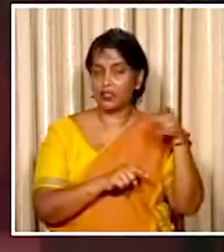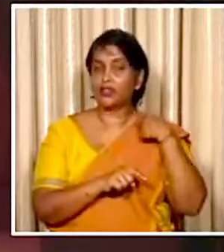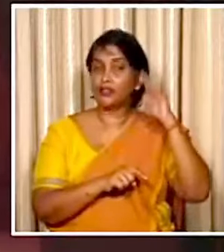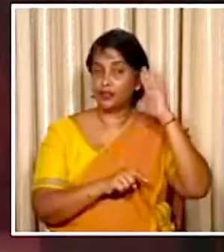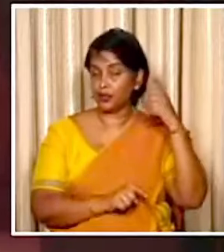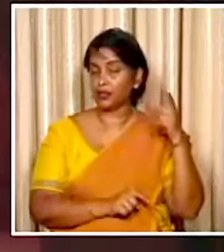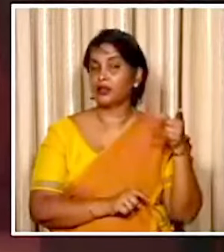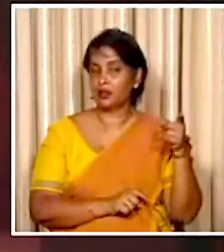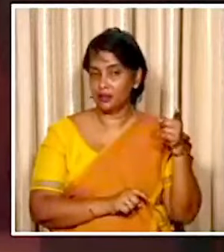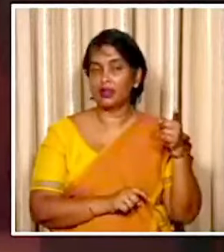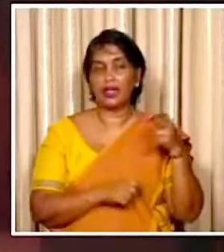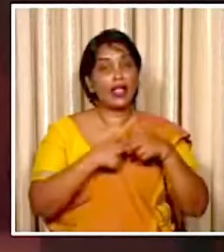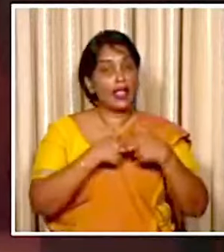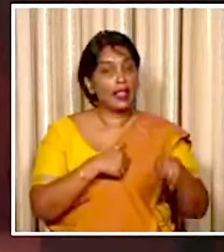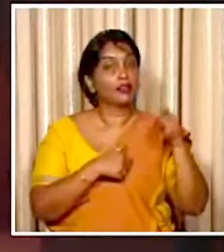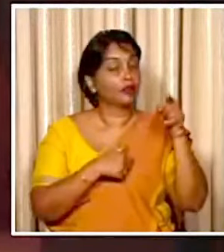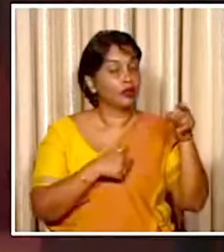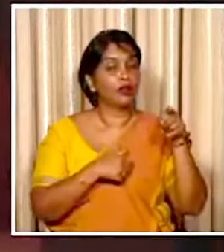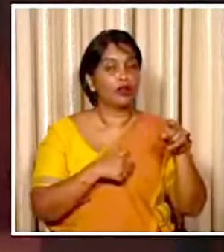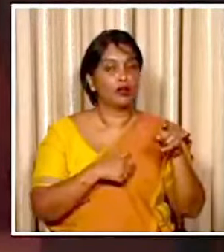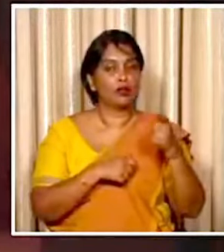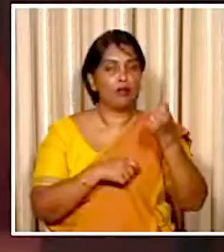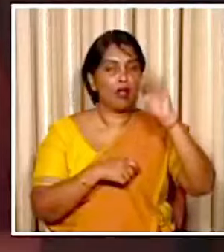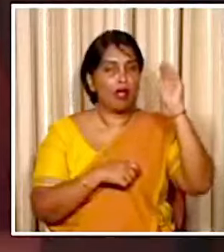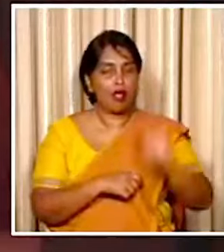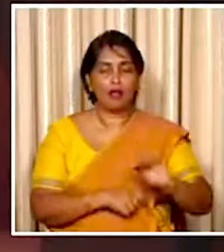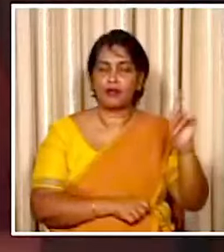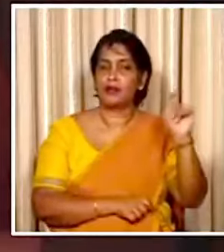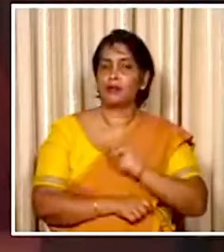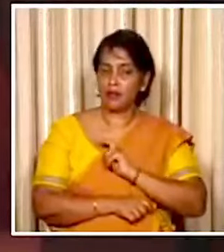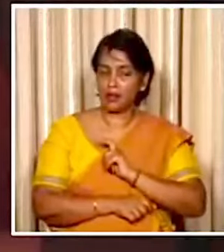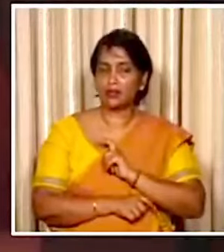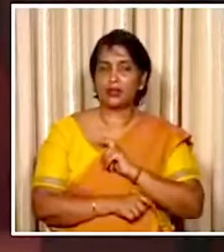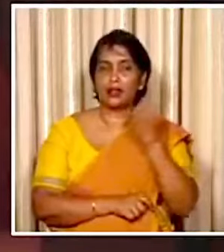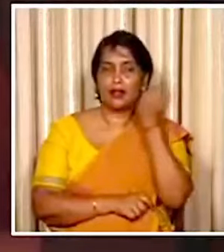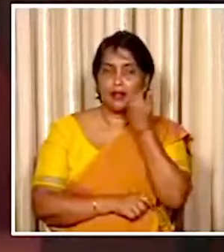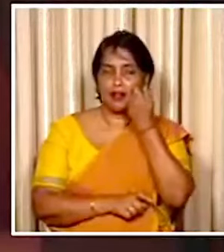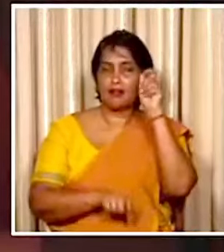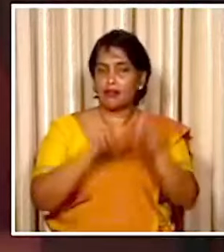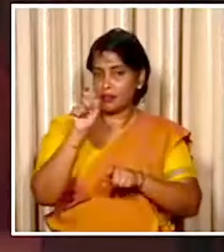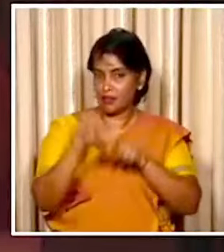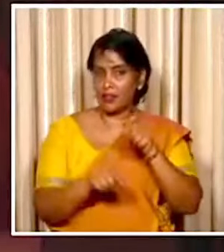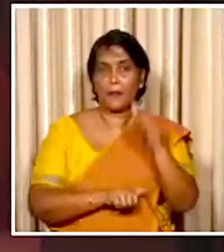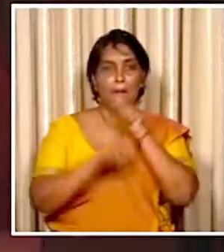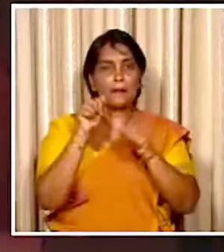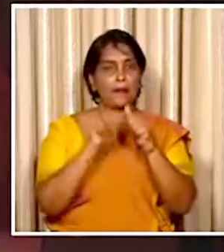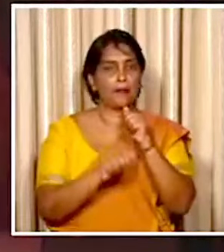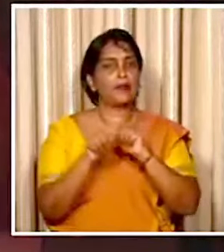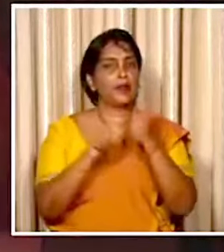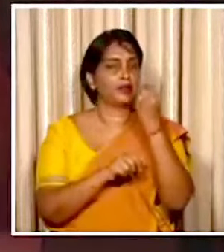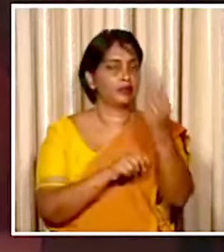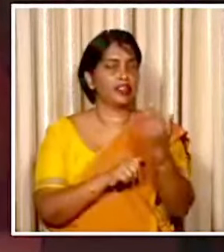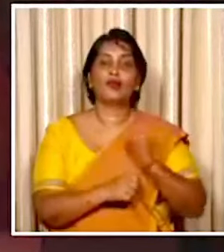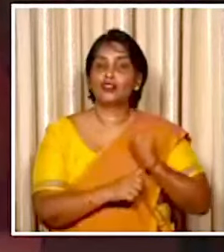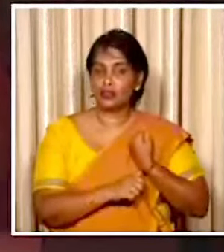විශේෂයෙන්ම ඒකටත් හේතුව එයා මේ අඩු ගාස්සුවක් ලබාගෙන මේ ගිලන් වෙච්ච ලෙඩ්ඩුන්ට ප්‍රතිකාර කරන